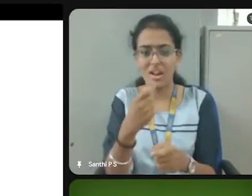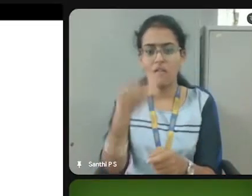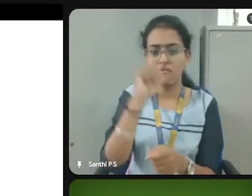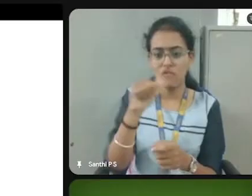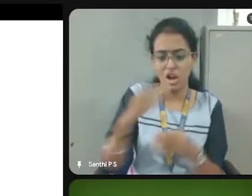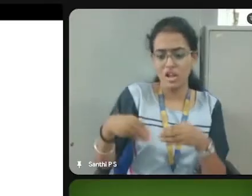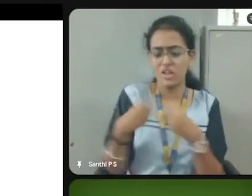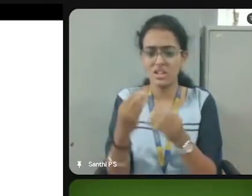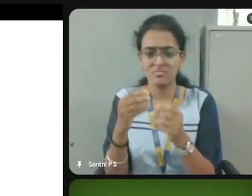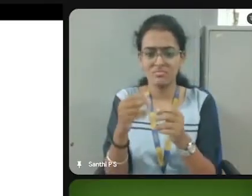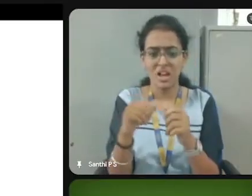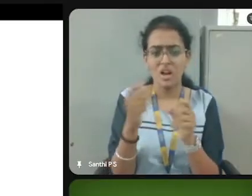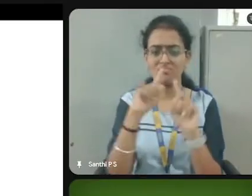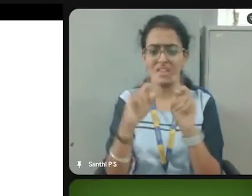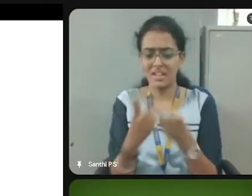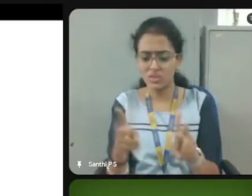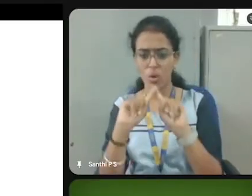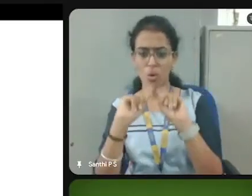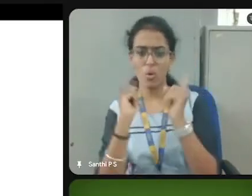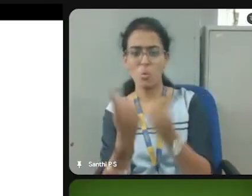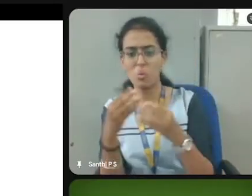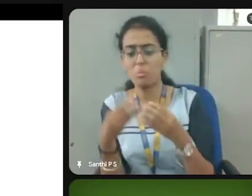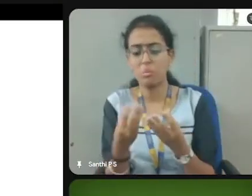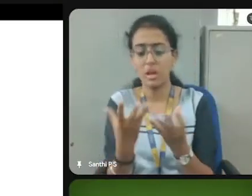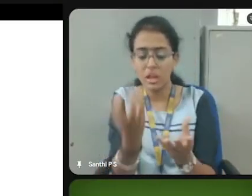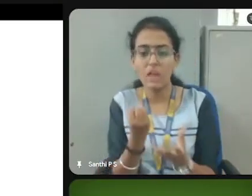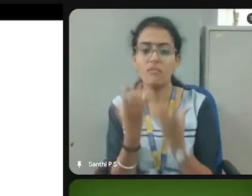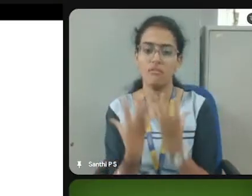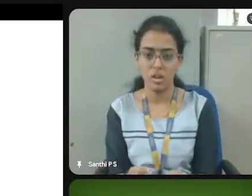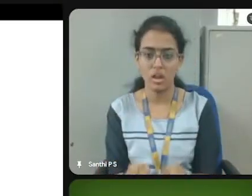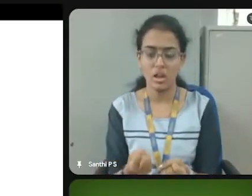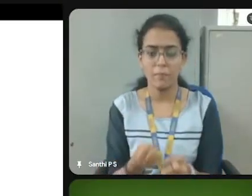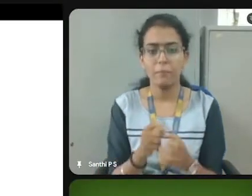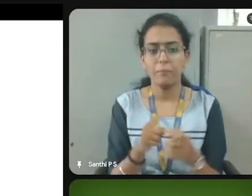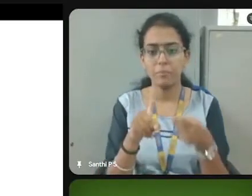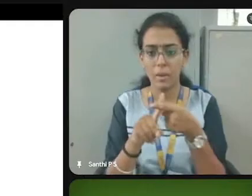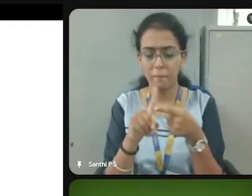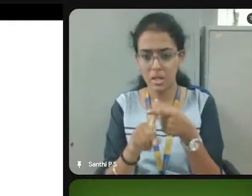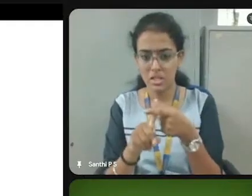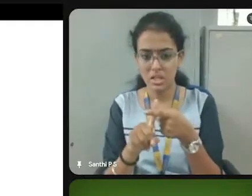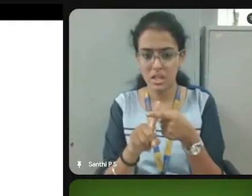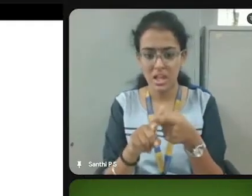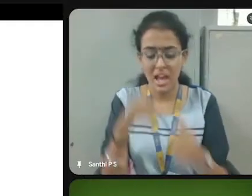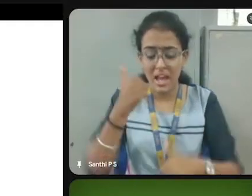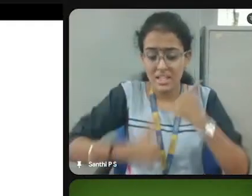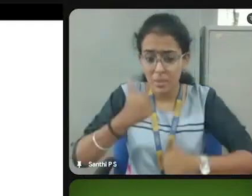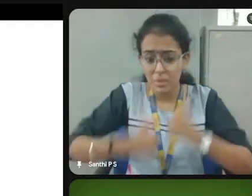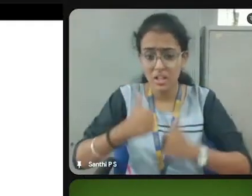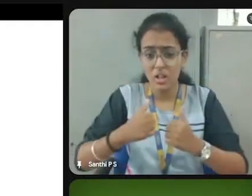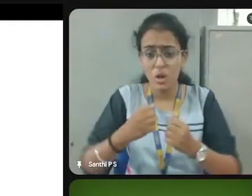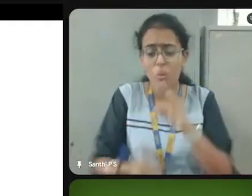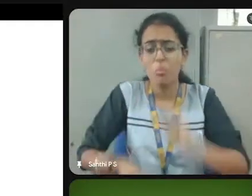ഉള്ള റിലാക്സേഷൻ റൂമുകൾ അനുവദിക്കേണ്ടതാണ്. അതിന്റെയൊക്കെ ഒരു ഓർഡർ ഉണ്ട്. പിന്നെ പരീക്ഷയ്ക്കായാലും അവർക്ക് അധിക